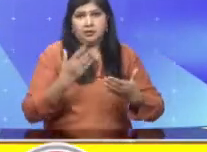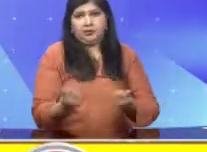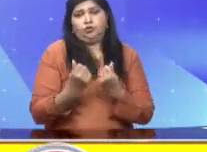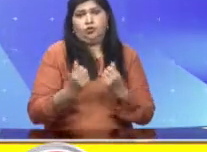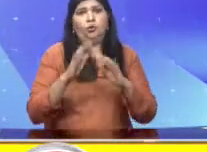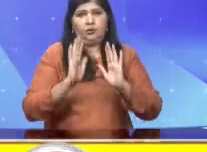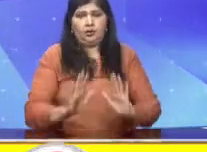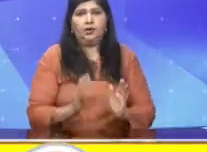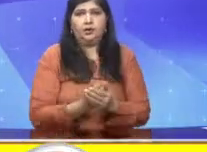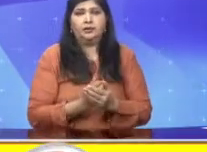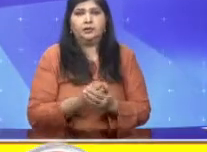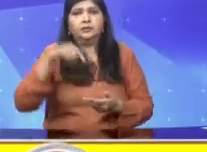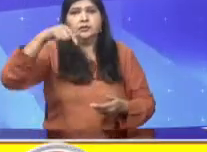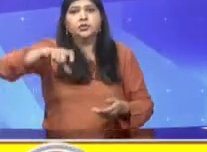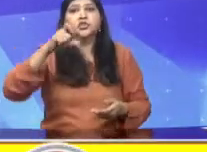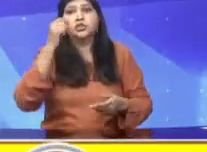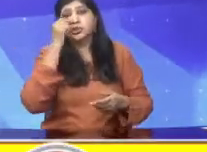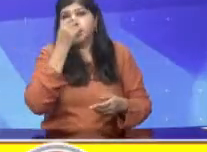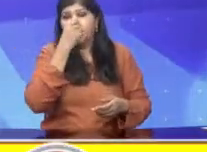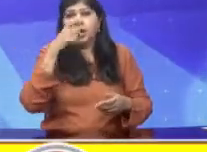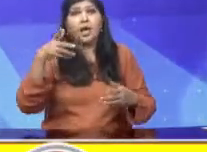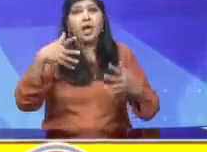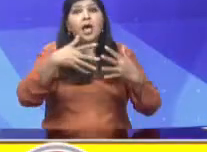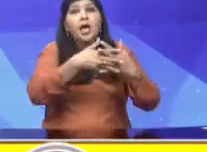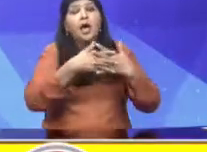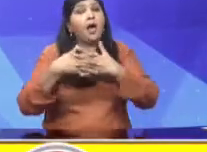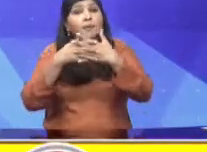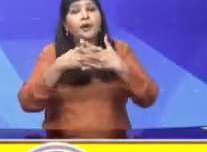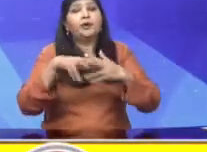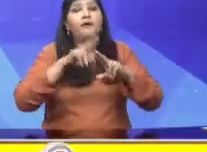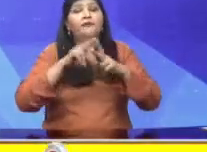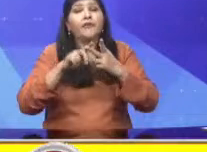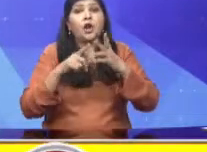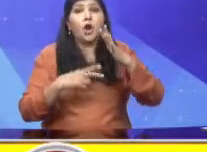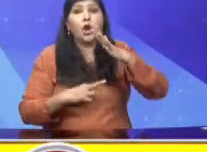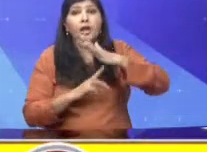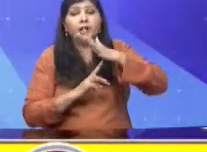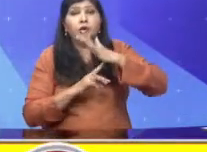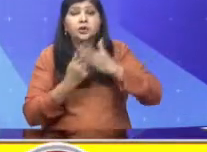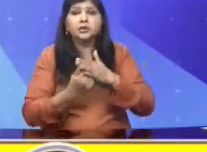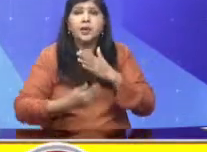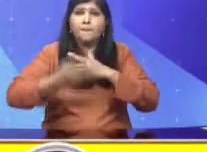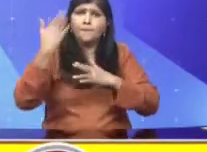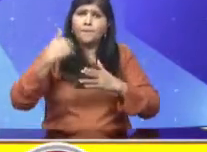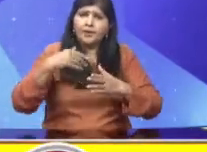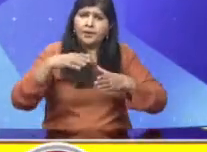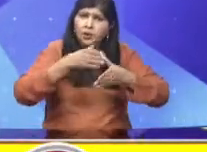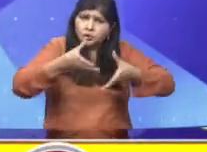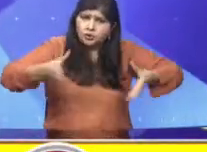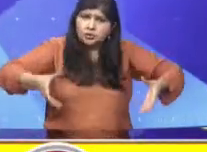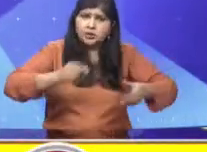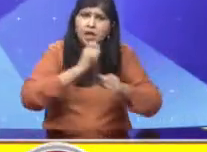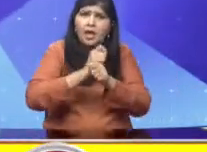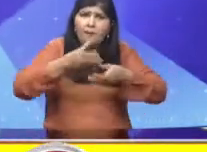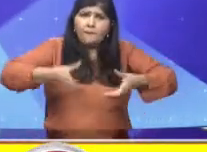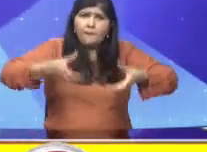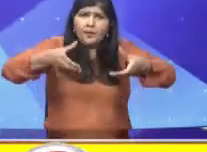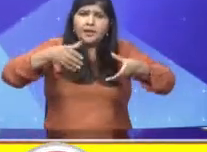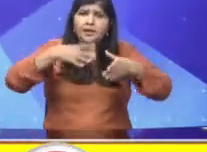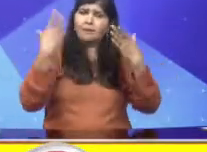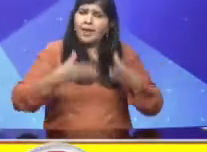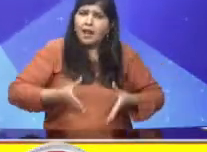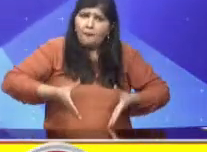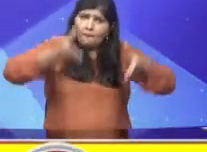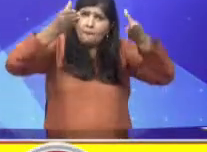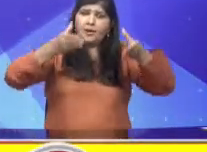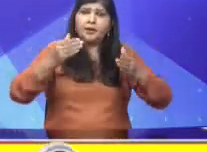होंगे चिन्ने में America और Finland की technologies pre-cast concrete system का उप्योग किया जा रहा